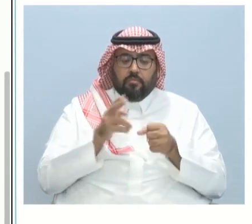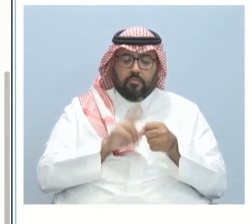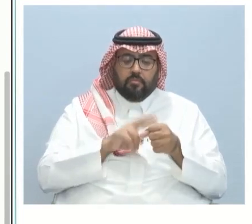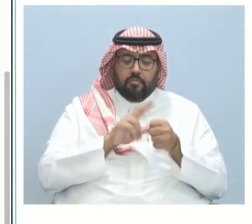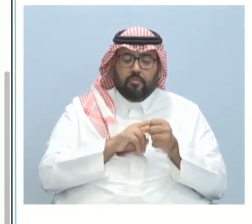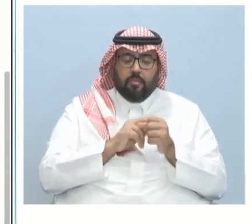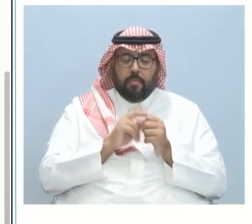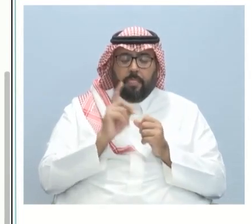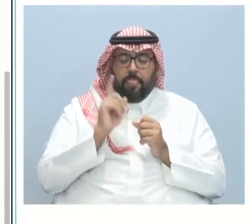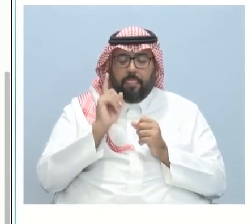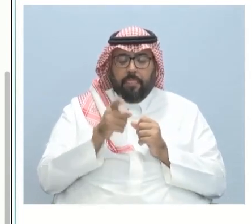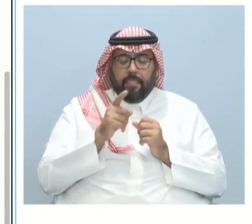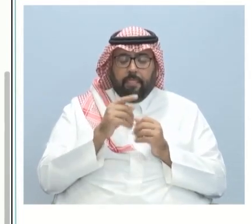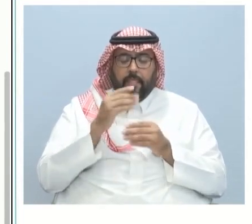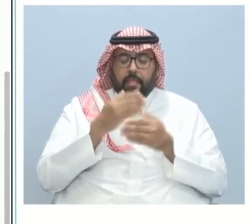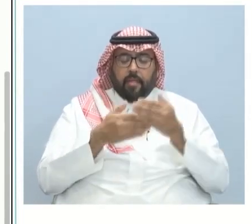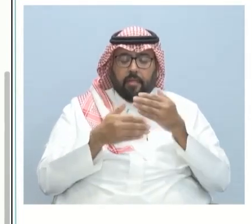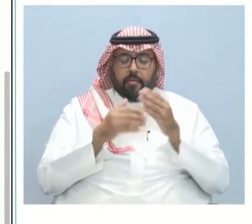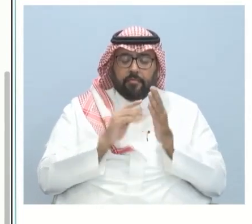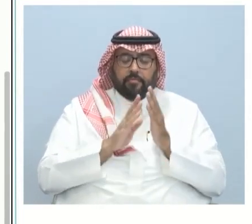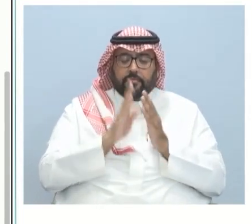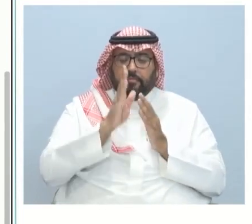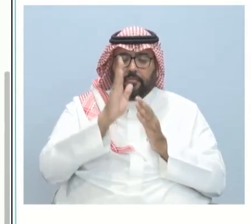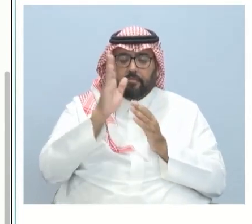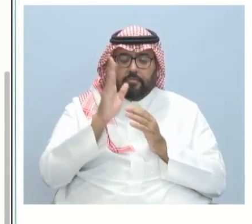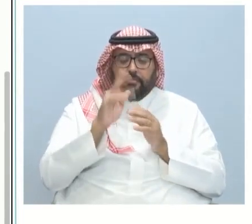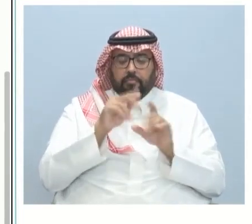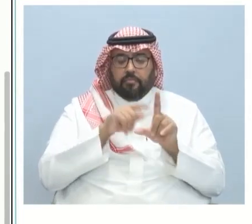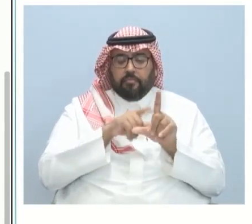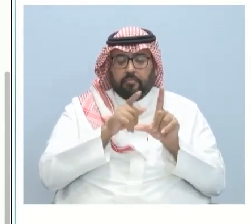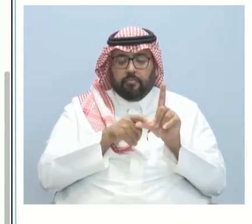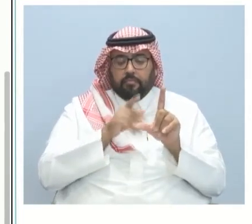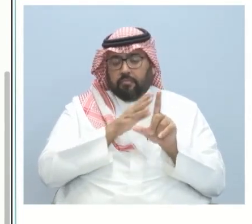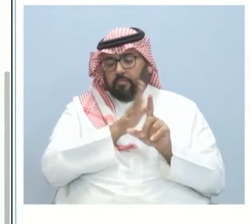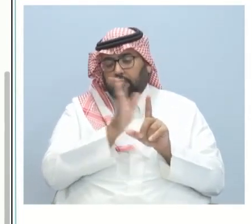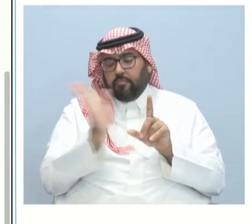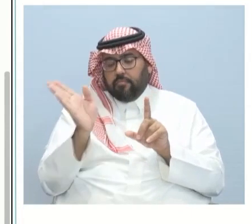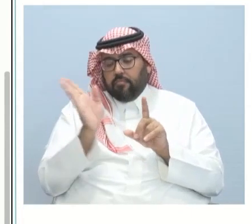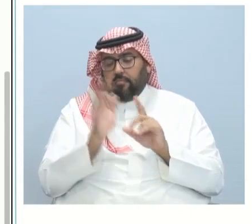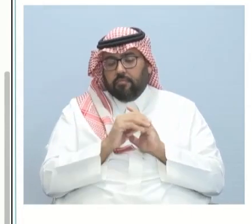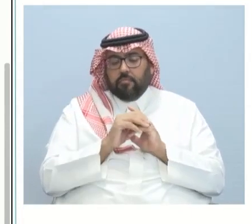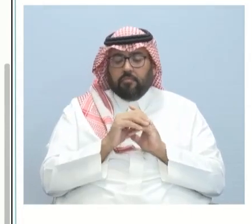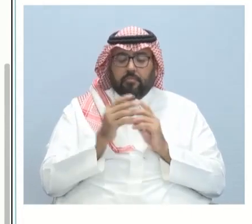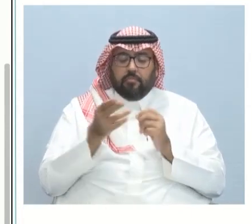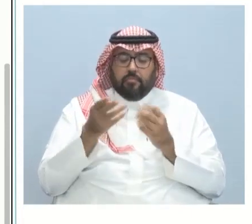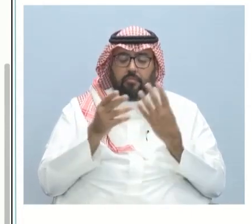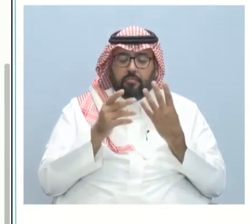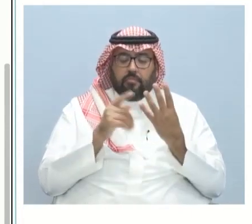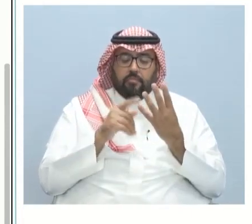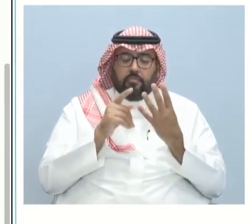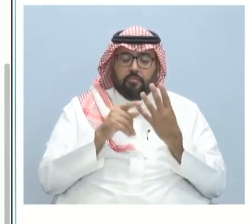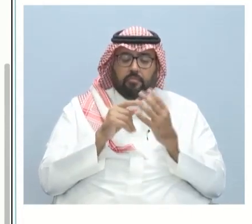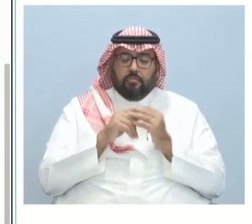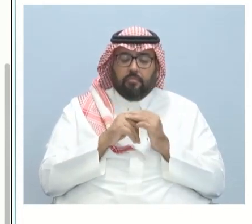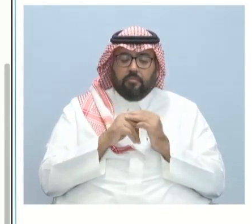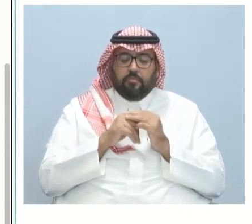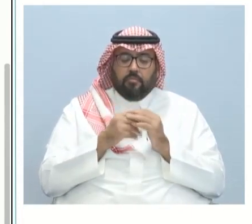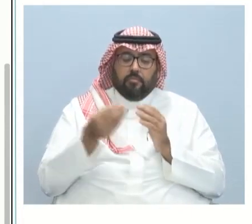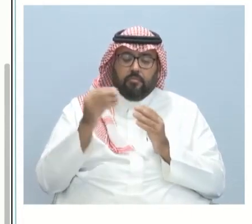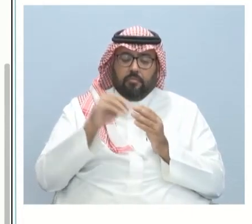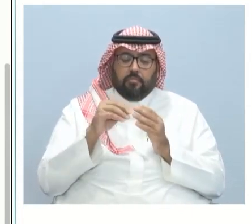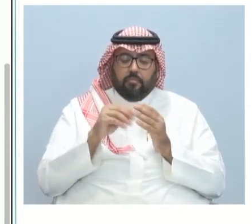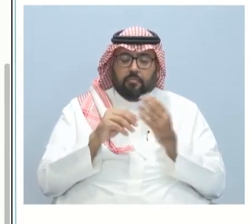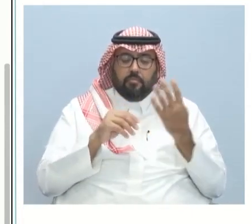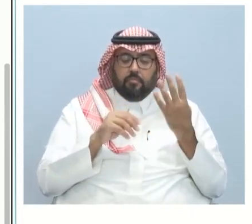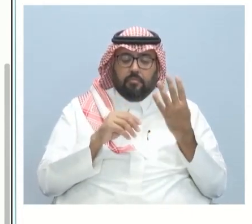تكرار لبنه تحرك الى الامام وانعطف الى اليمين اربع مرات فنقوم بادراج